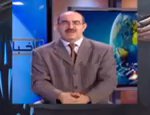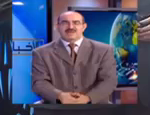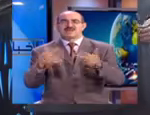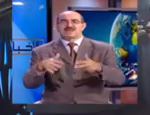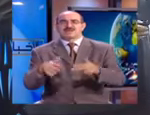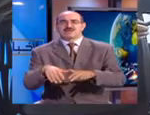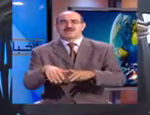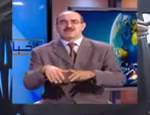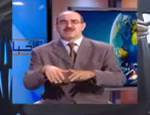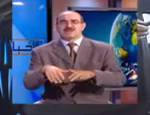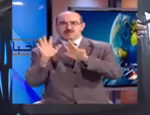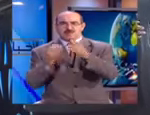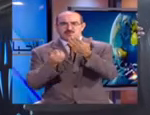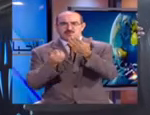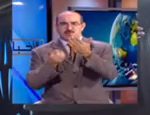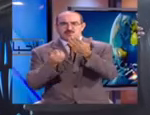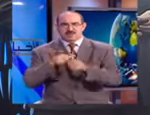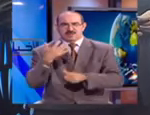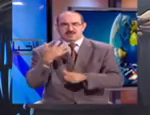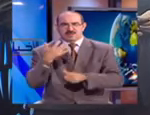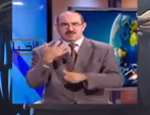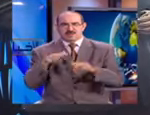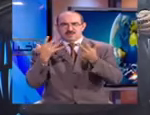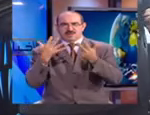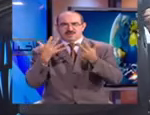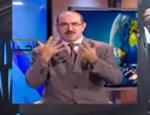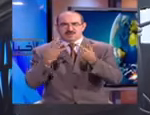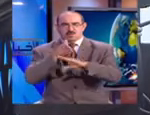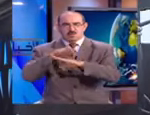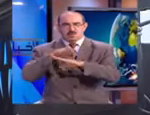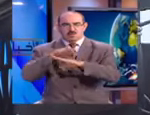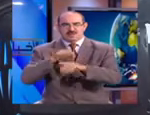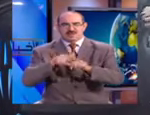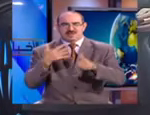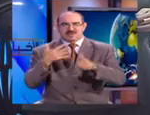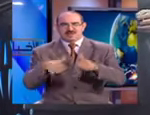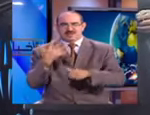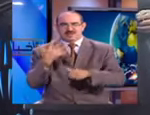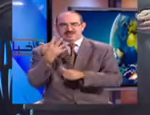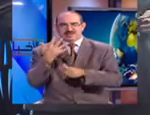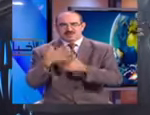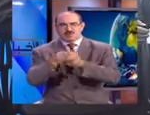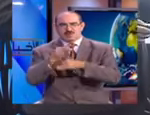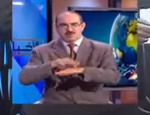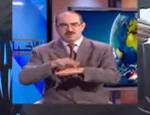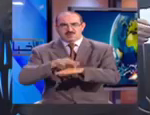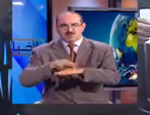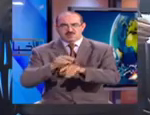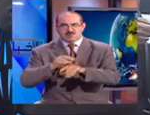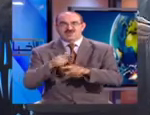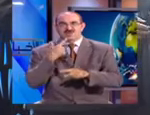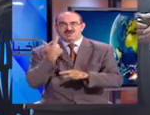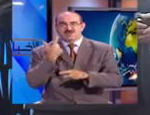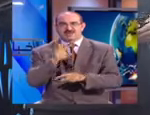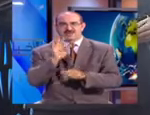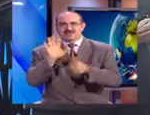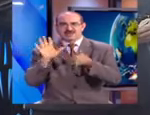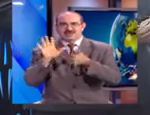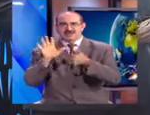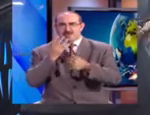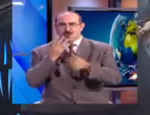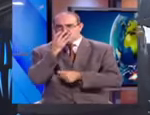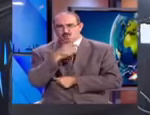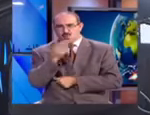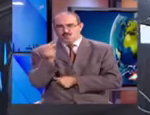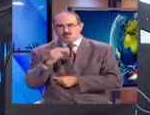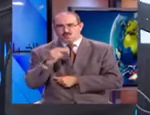978 حالة جديدة، 518 حالة استشفاء جديدة، 605 حالة تمثلت للشفاء، 46 مريض في العناية